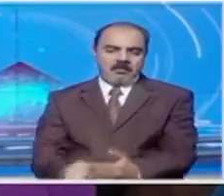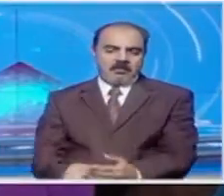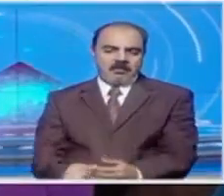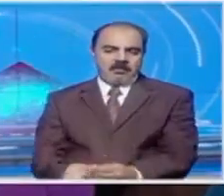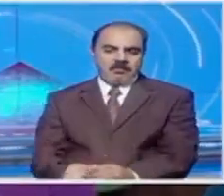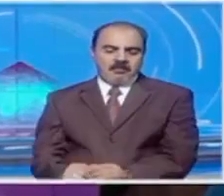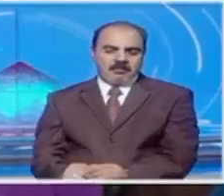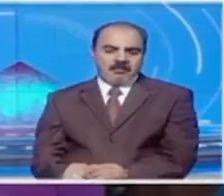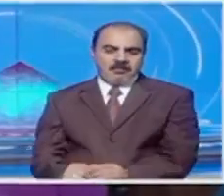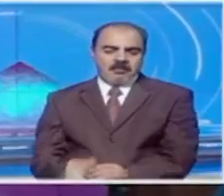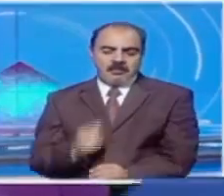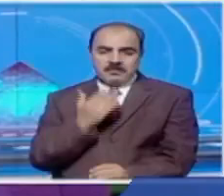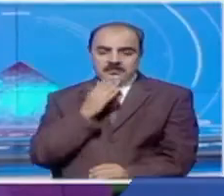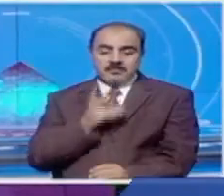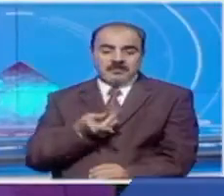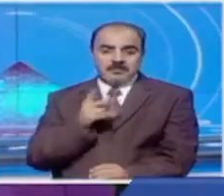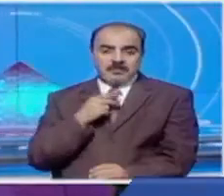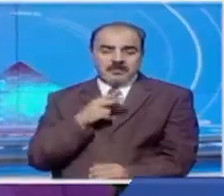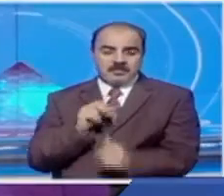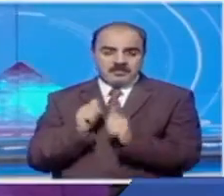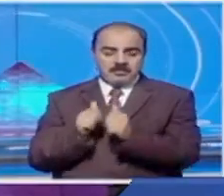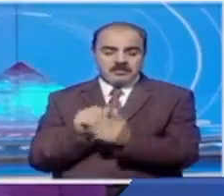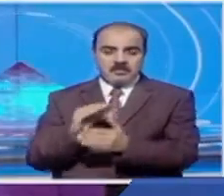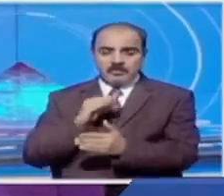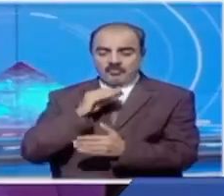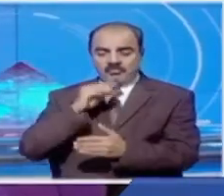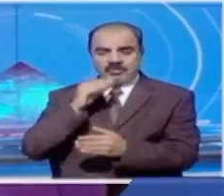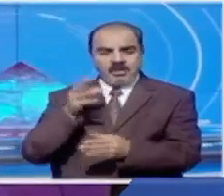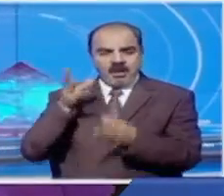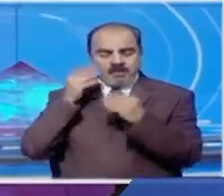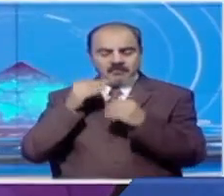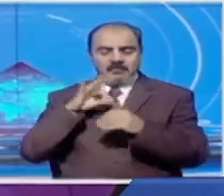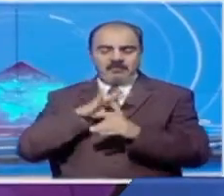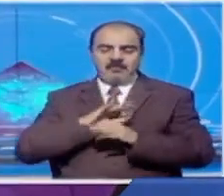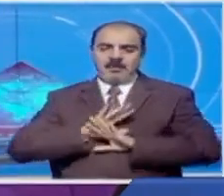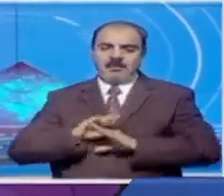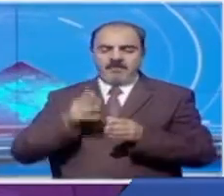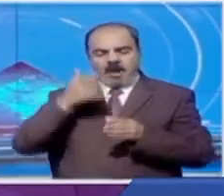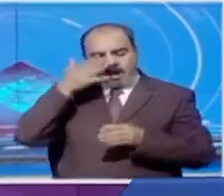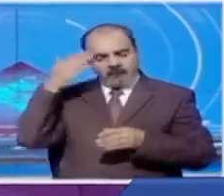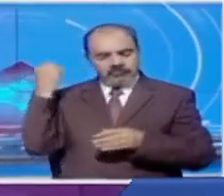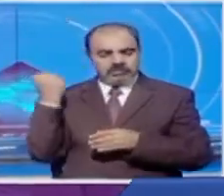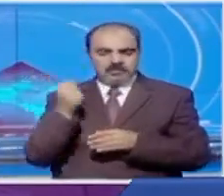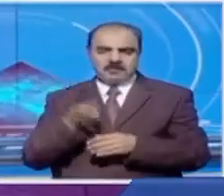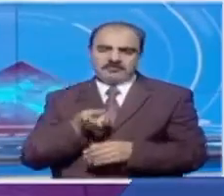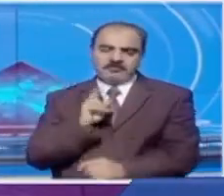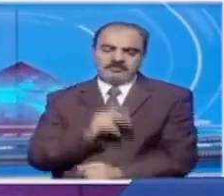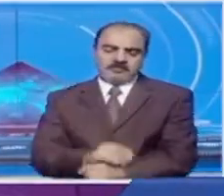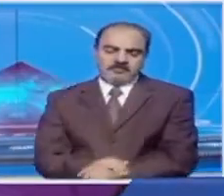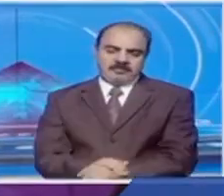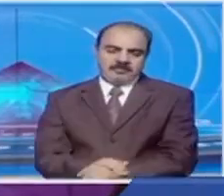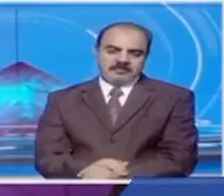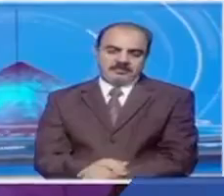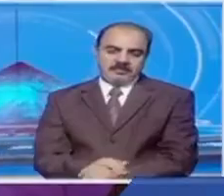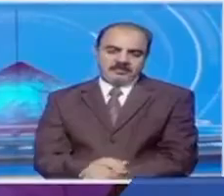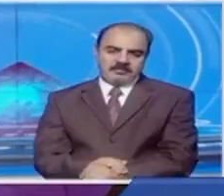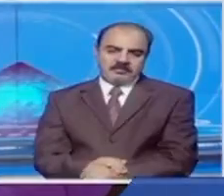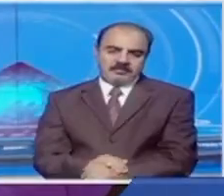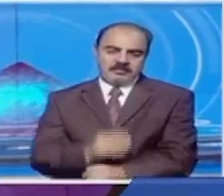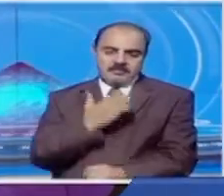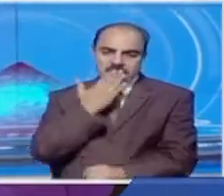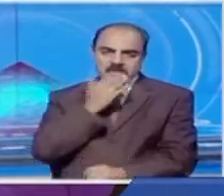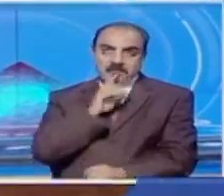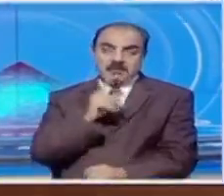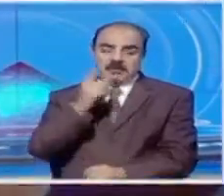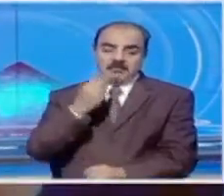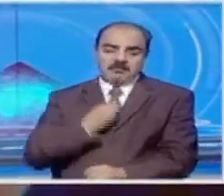والقراءة يعني الحمد لله لما أنا خدمة القرآن الكريم فهو اللي ساعدني للقراءة أن أنا أقرأ والحمد لله ده